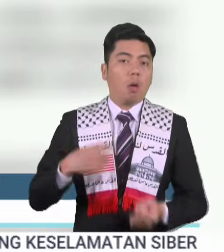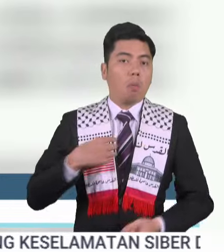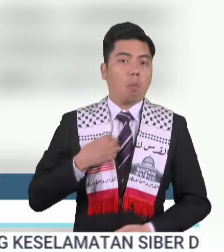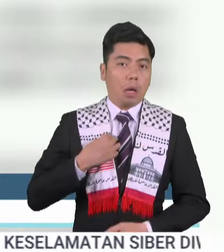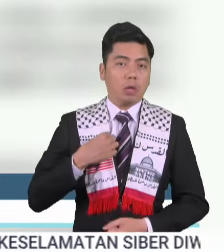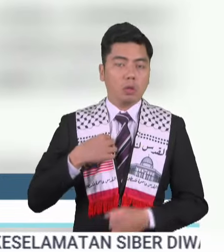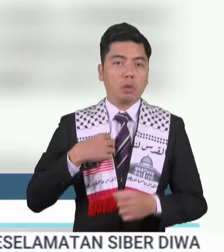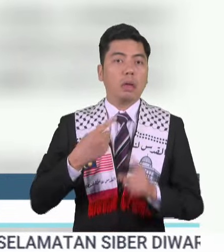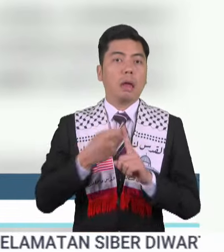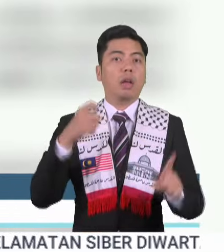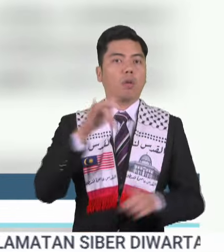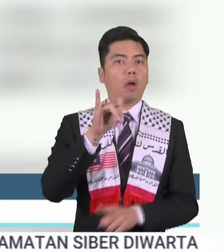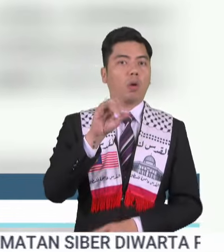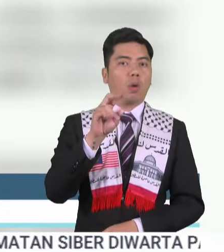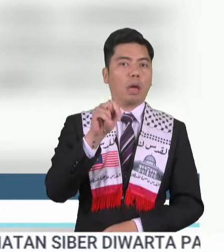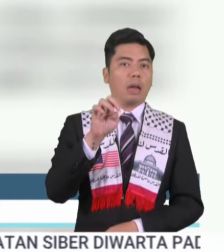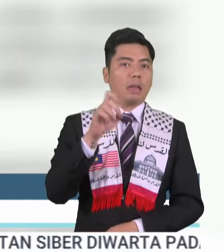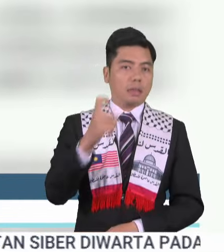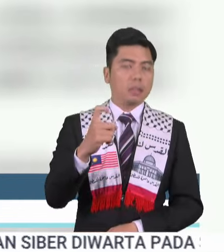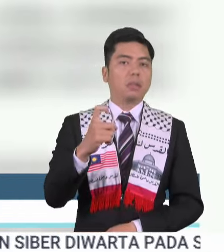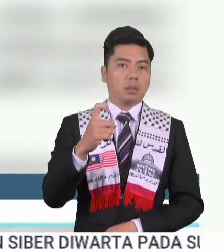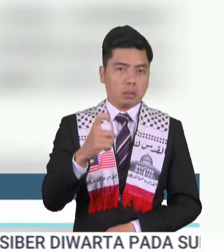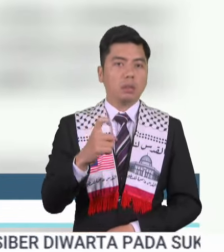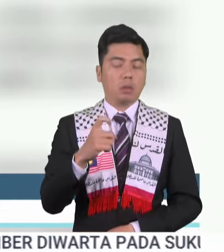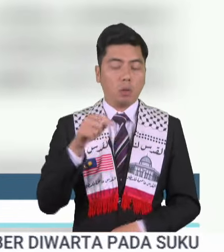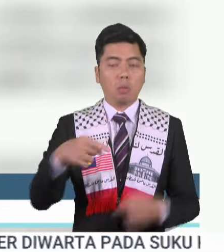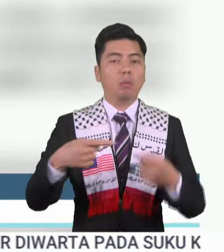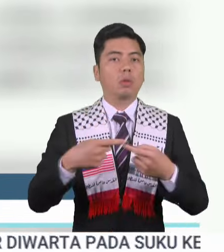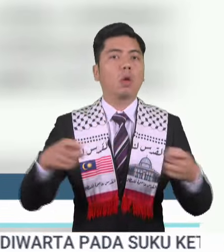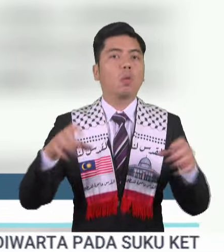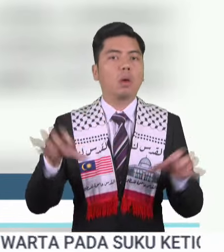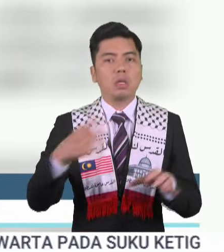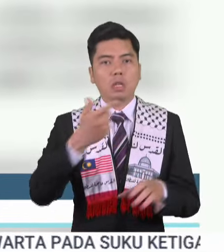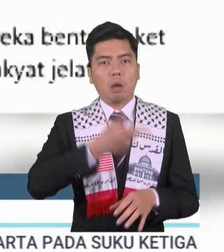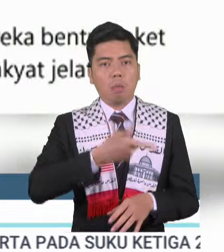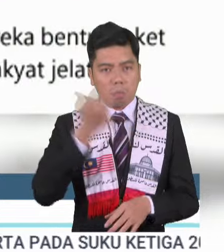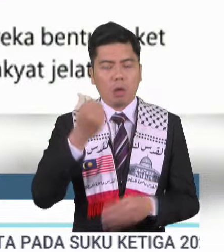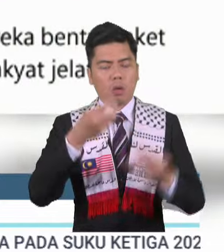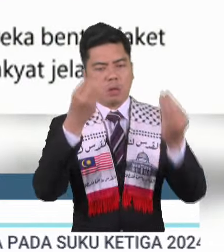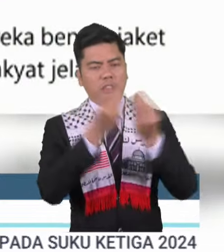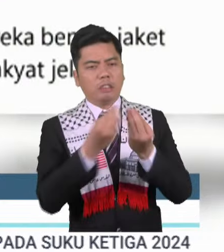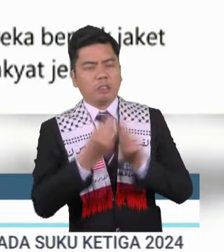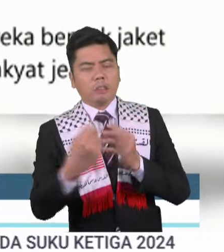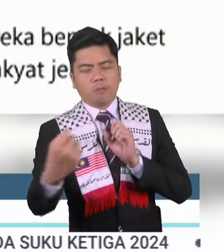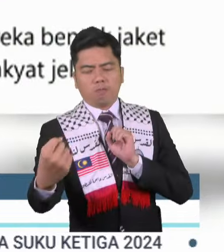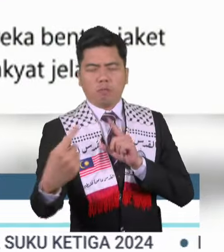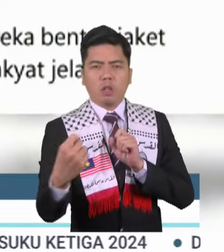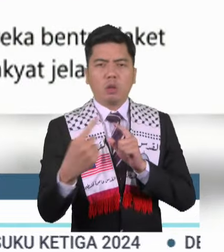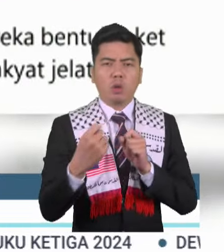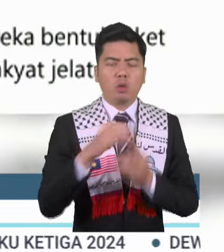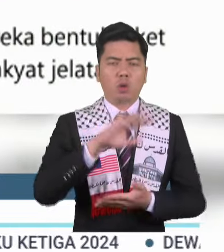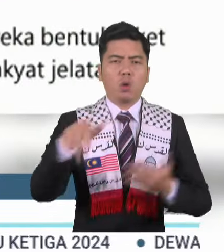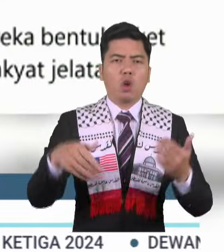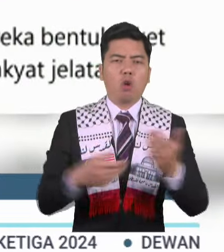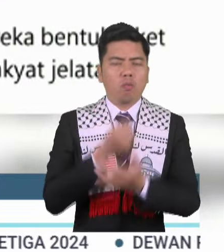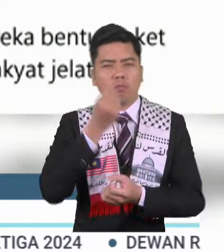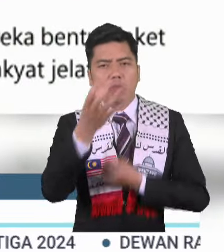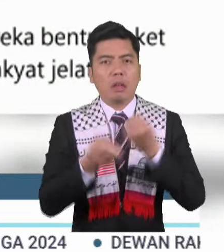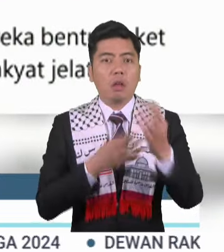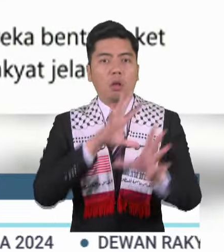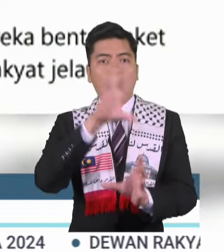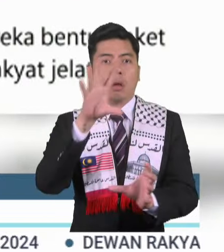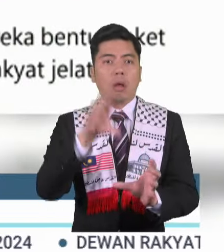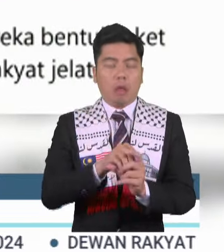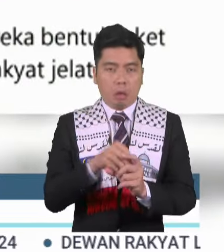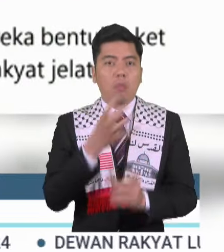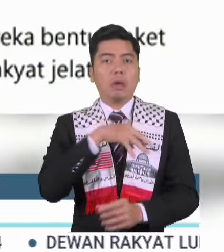rasmi kontinjen Yonex Sunrise. Keputusan itu dibuat selepas mengambil kira maklum balas semua pihak termasuk Kementerian